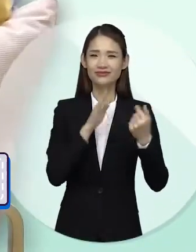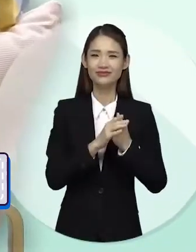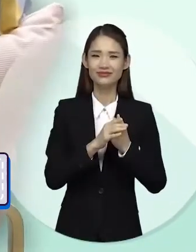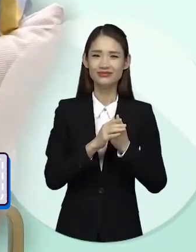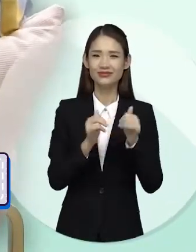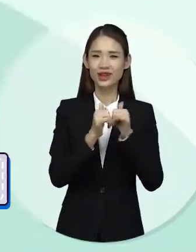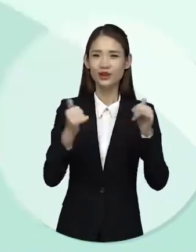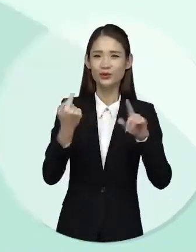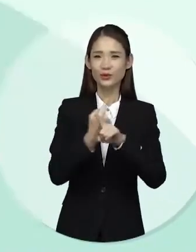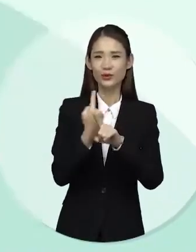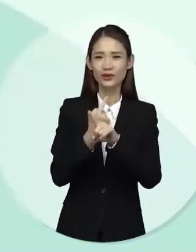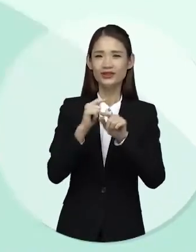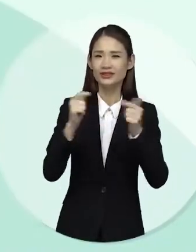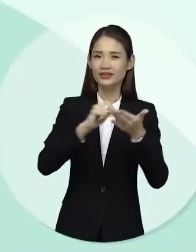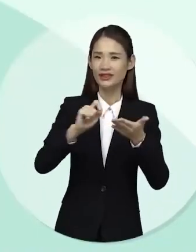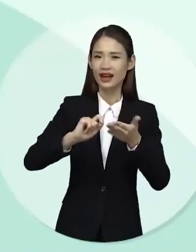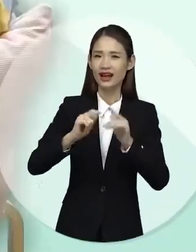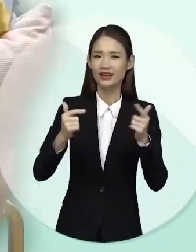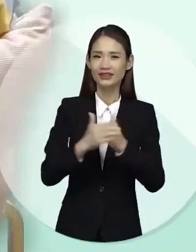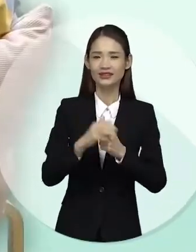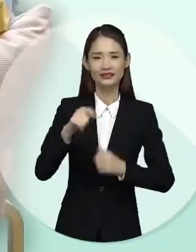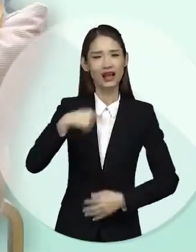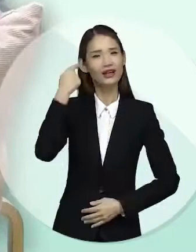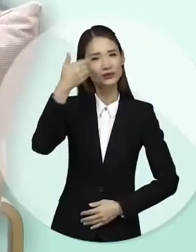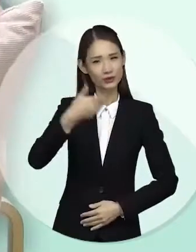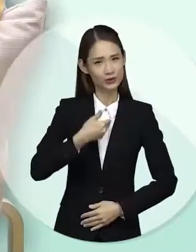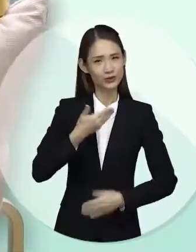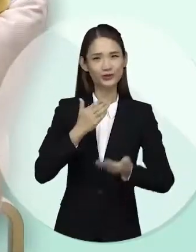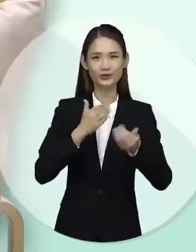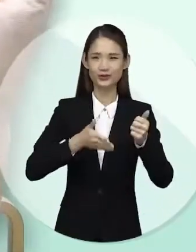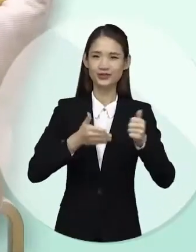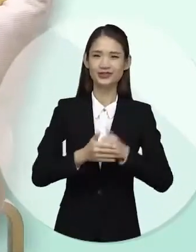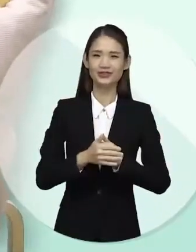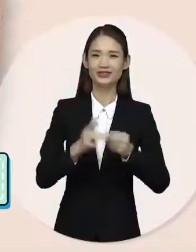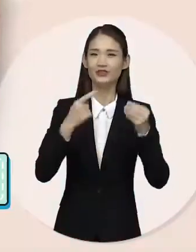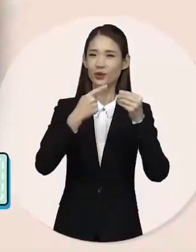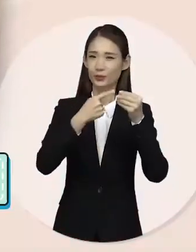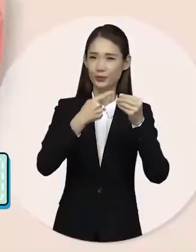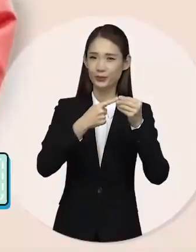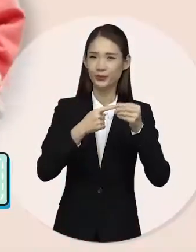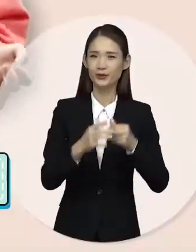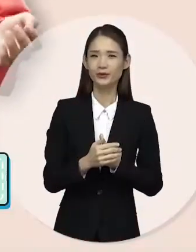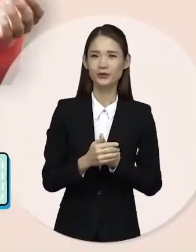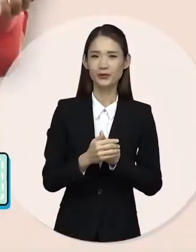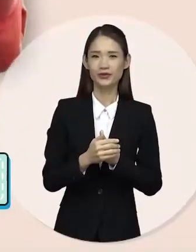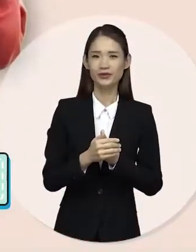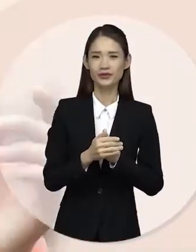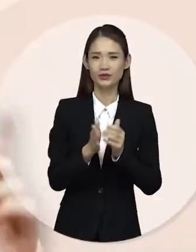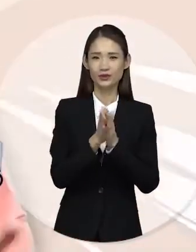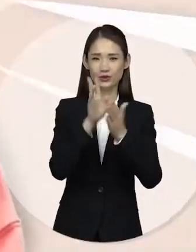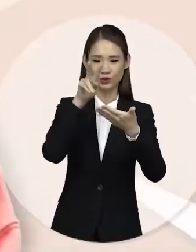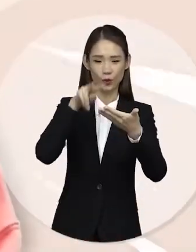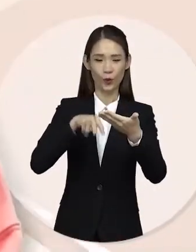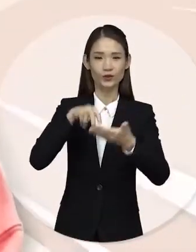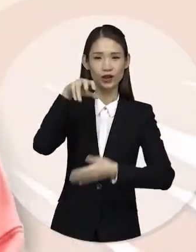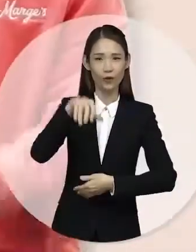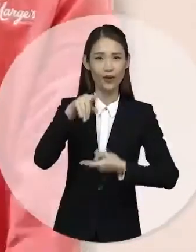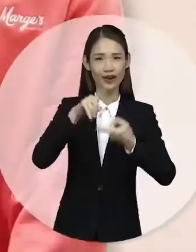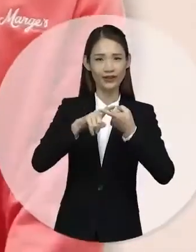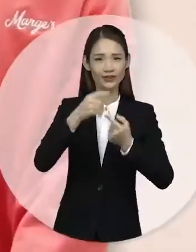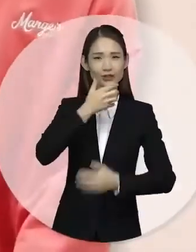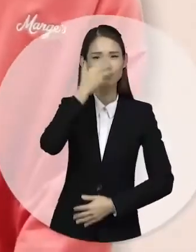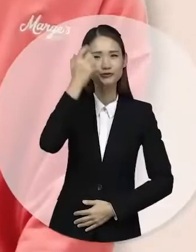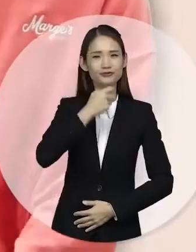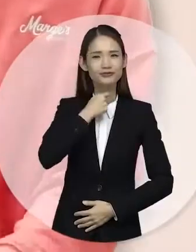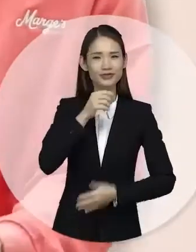말 아시나요? 네? 사람은 고쳐 쓰는 게 아니라는. 네, 다음 질문 주시면 감사하겠습니다. 첫 번째로 도서관 로망이